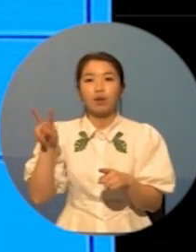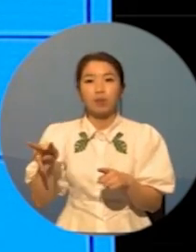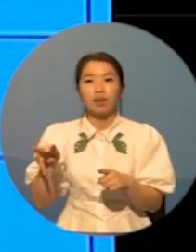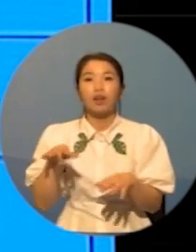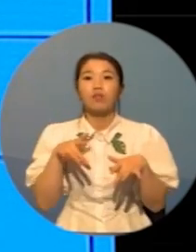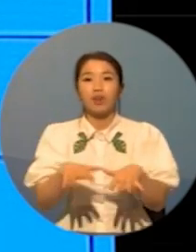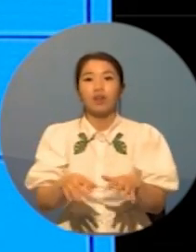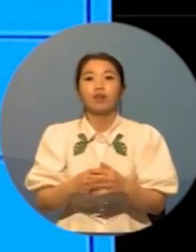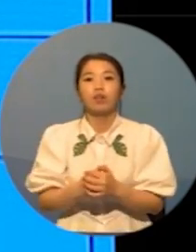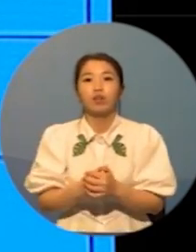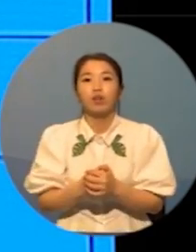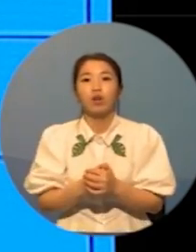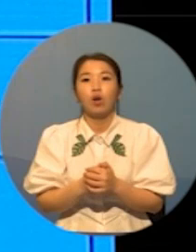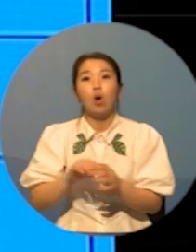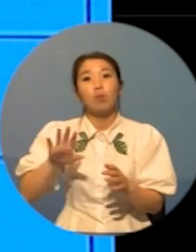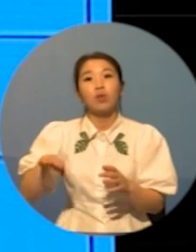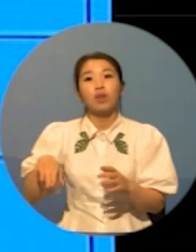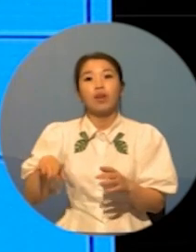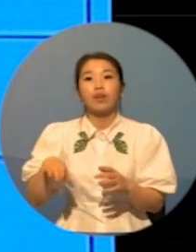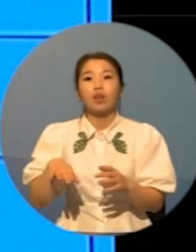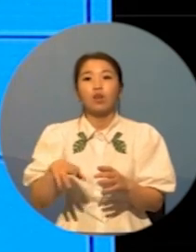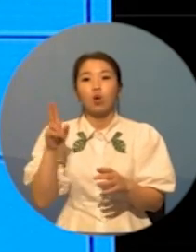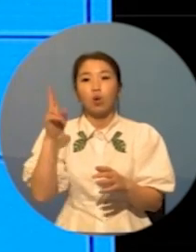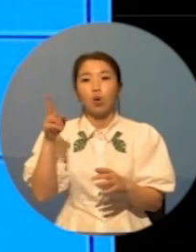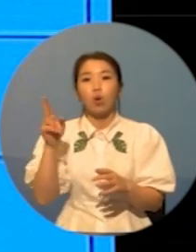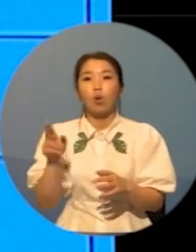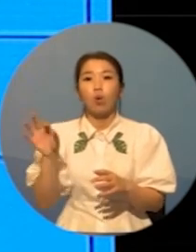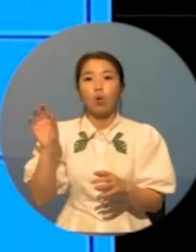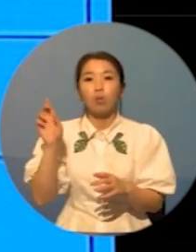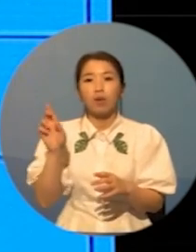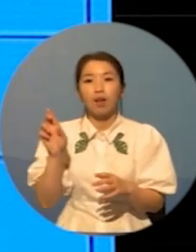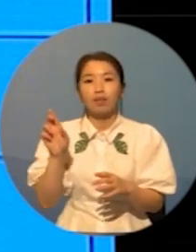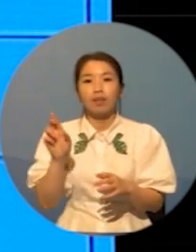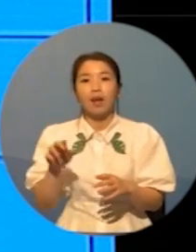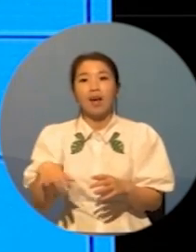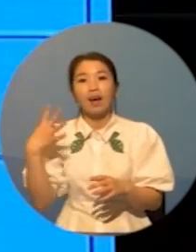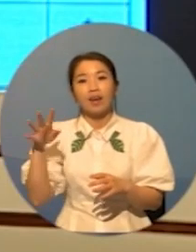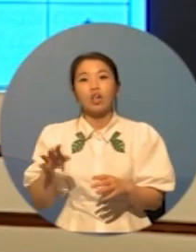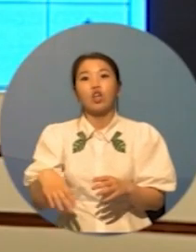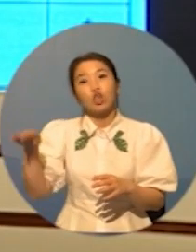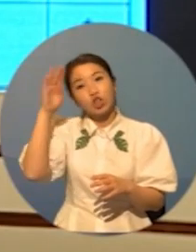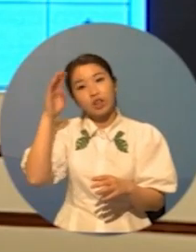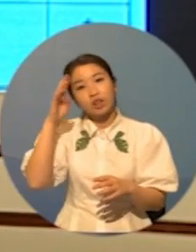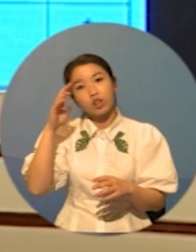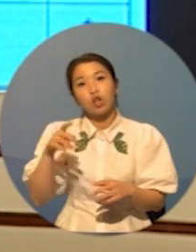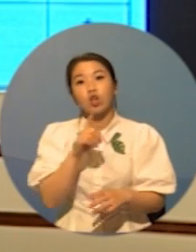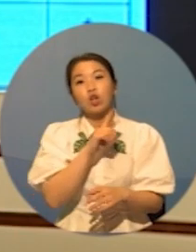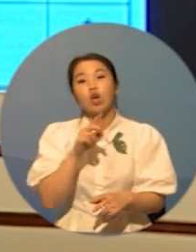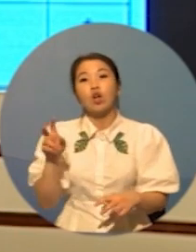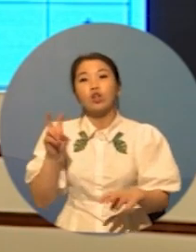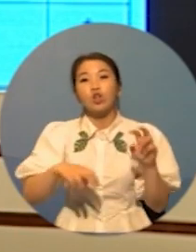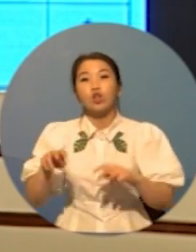Бұндан кейін қоблан 40 жігітін сынамақ үшін атының ерін алды. Бұнда сынамақ үшін